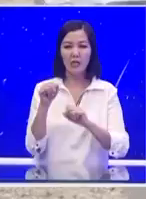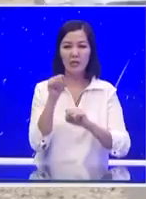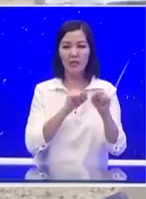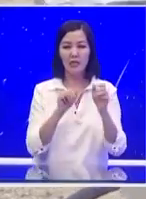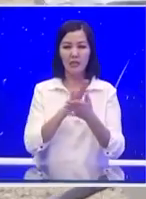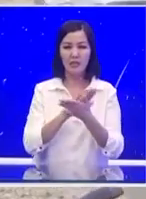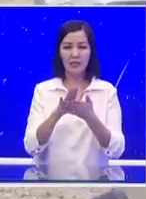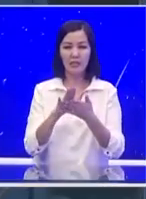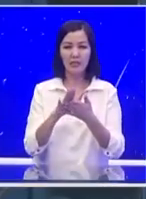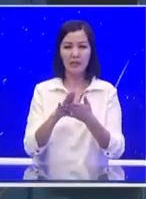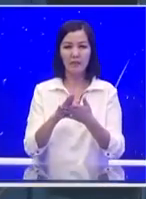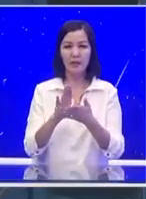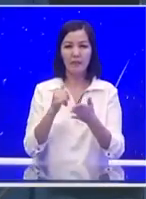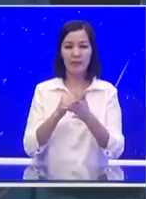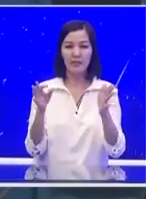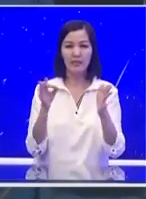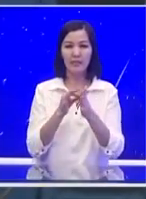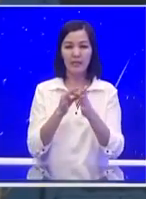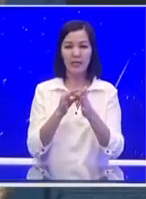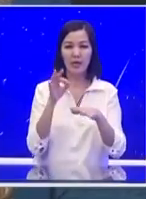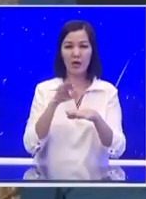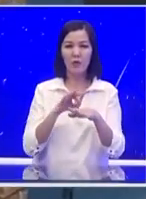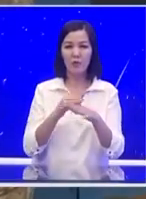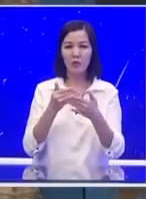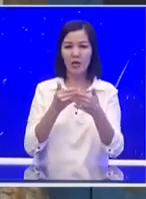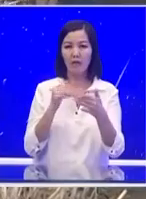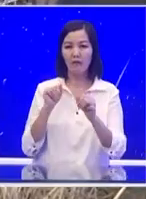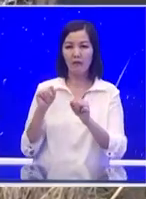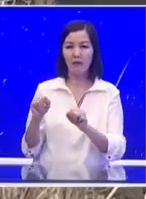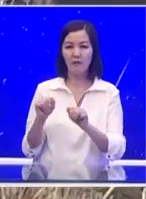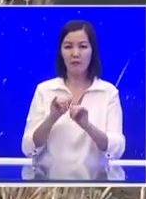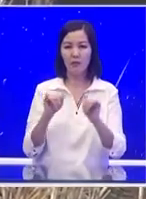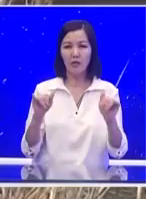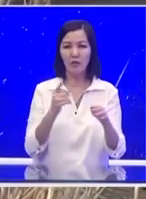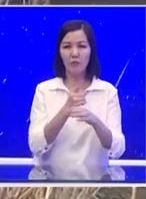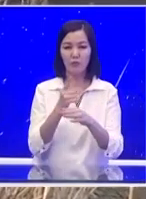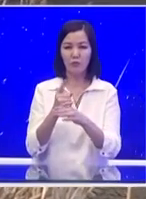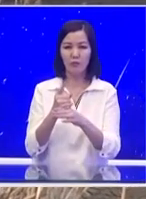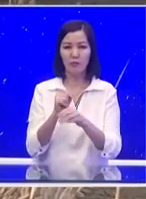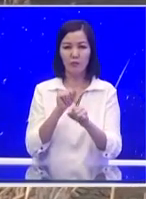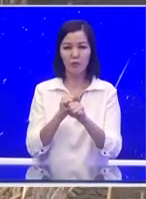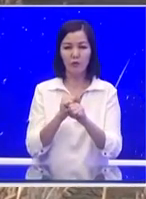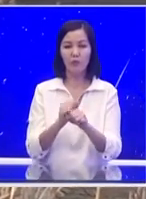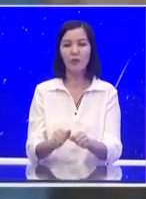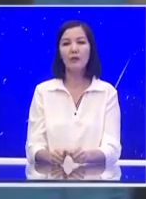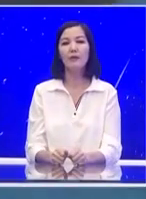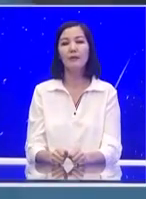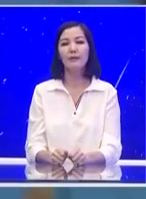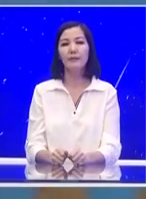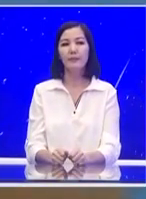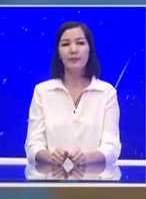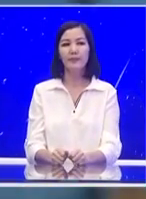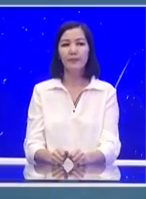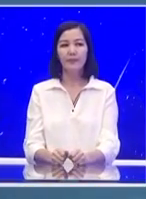залалсыздандырып жүр. Басты мақсат әлемді жаулаған індеттің алдын алып, таралуына жол бермеу. Рахат Рахымжанов, Абылай Құттықбай,